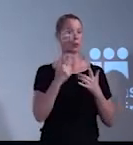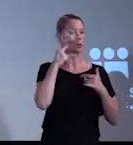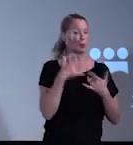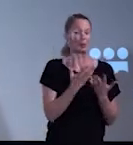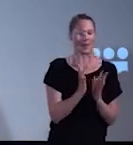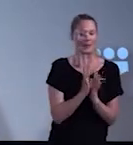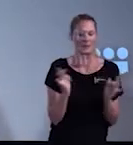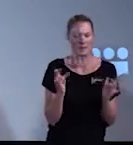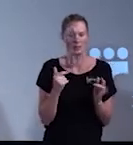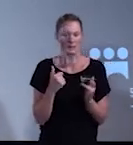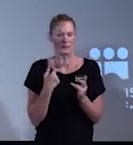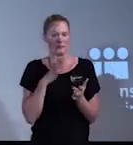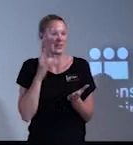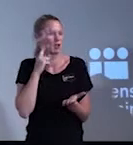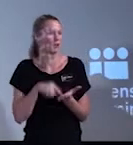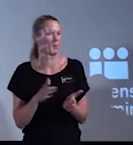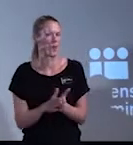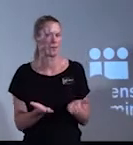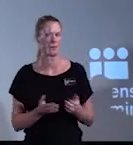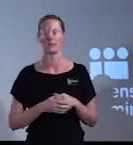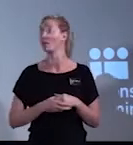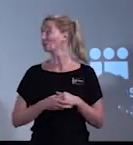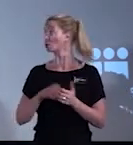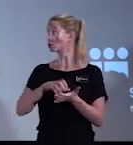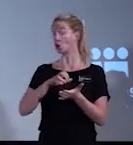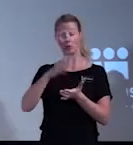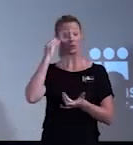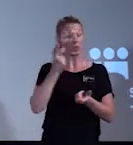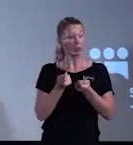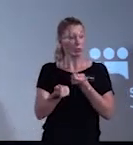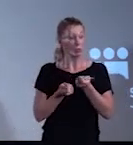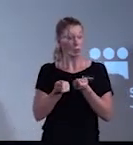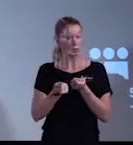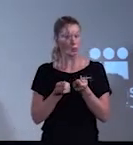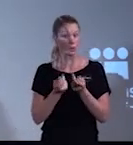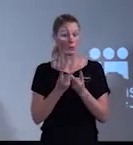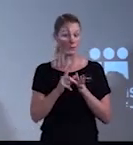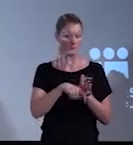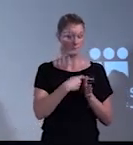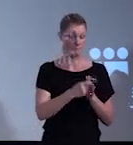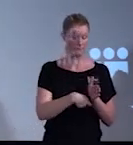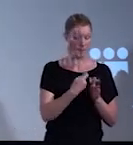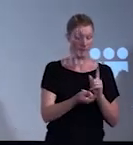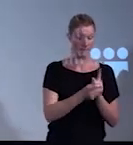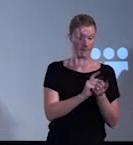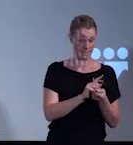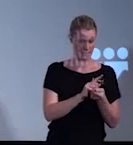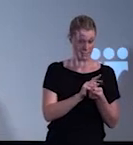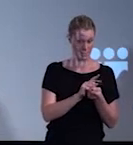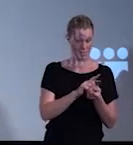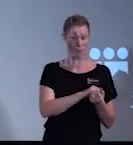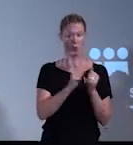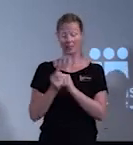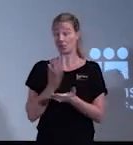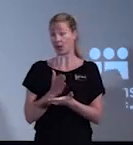inte är fri är meningslös. Mm. Men kan staten gå in och styra så att filmen blir